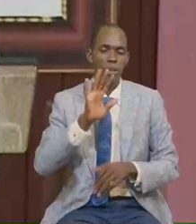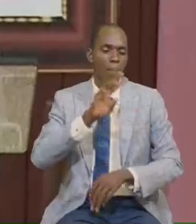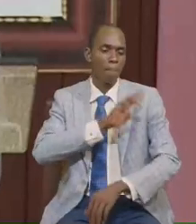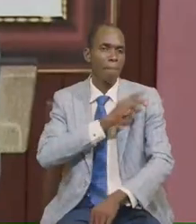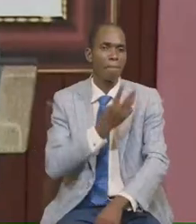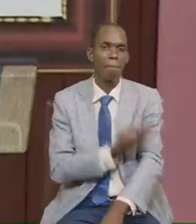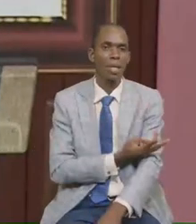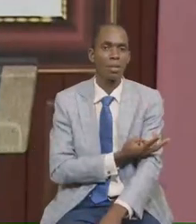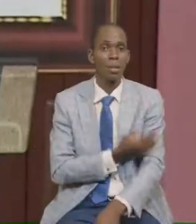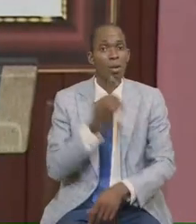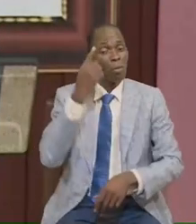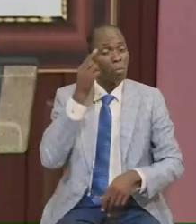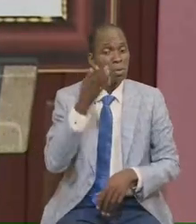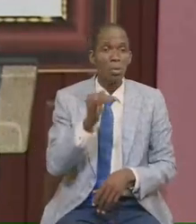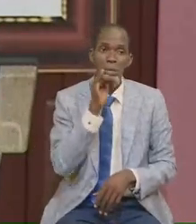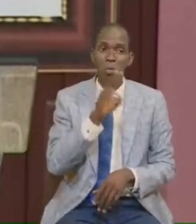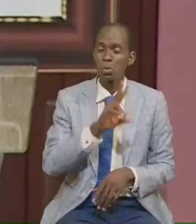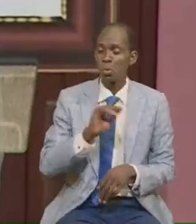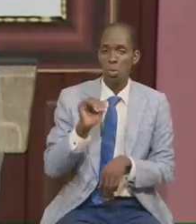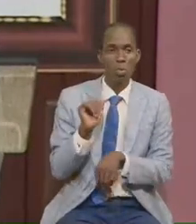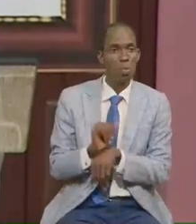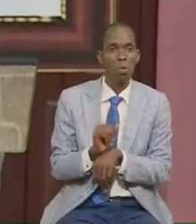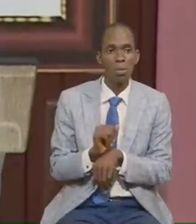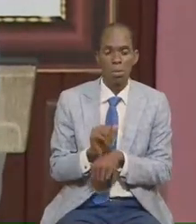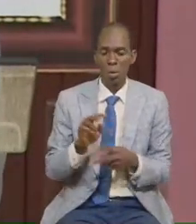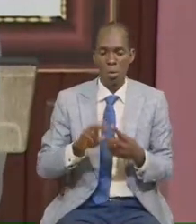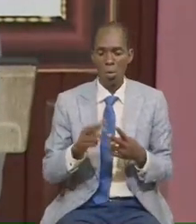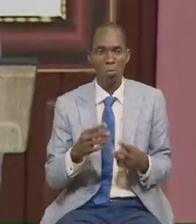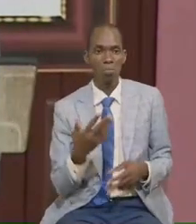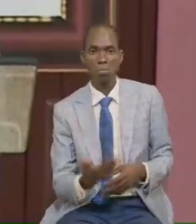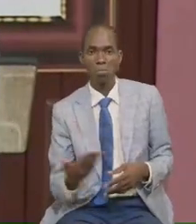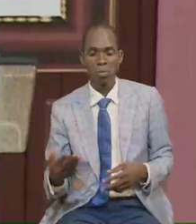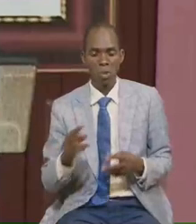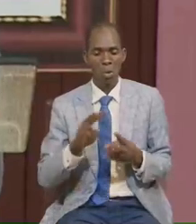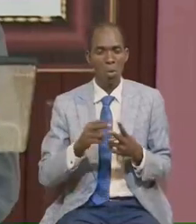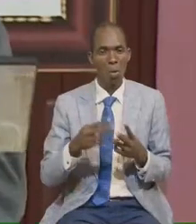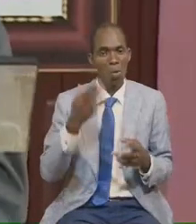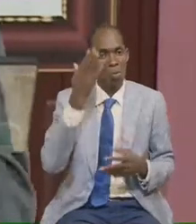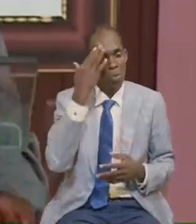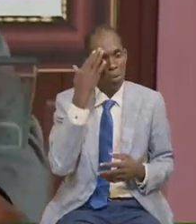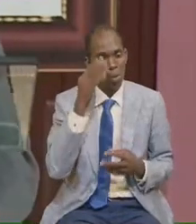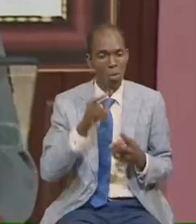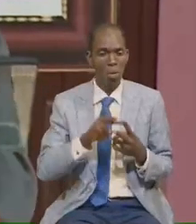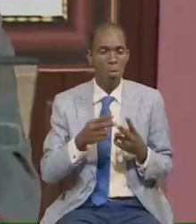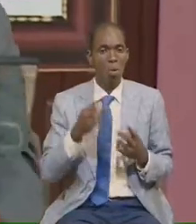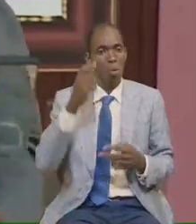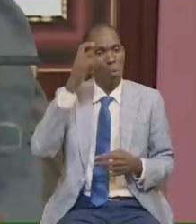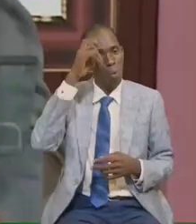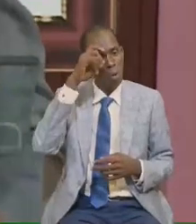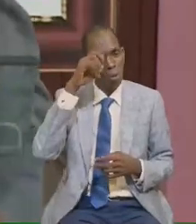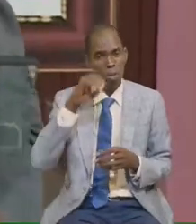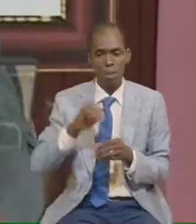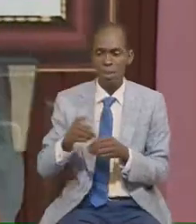car il pensait ni science ni sagesse dans le séjour des